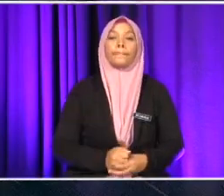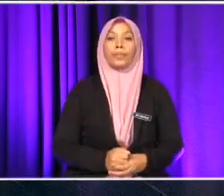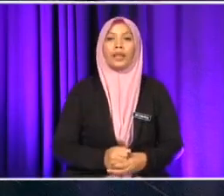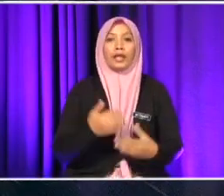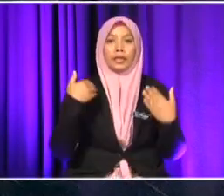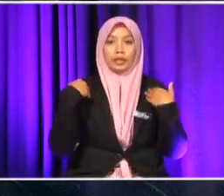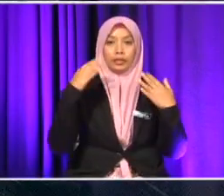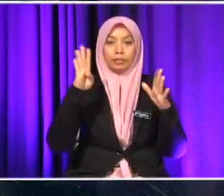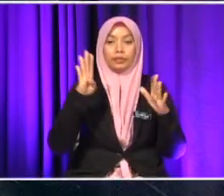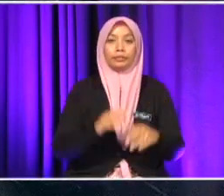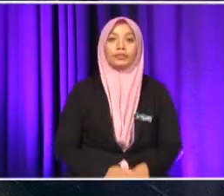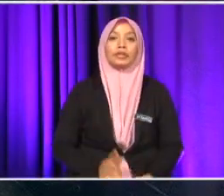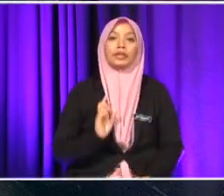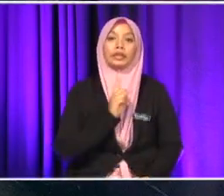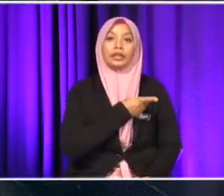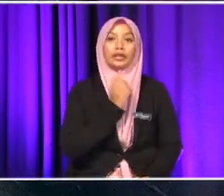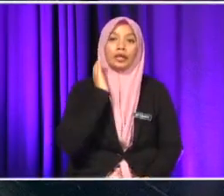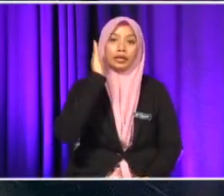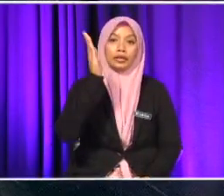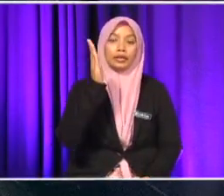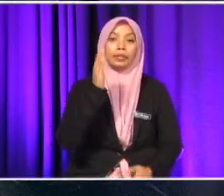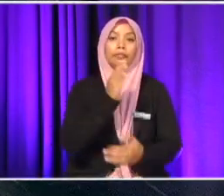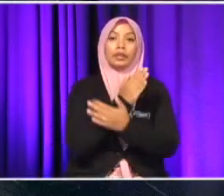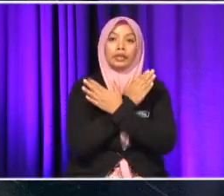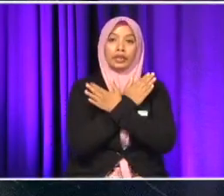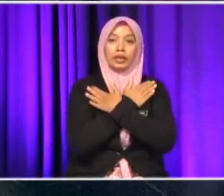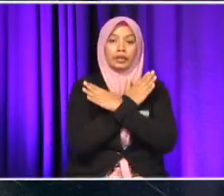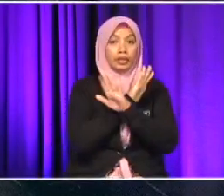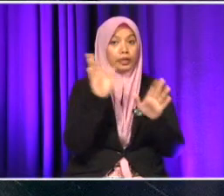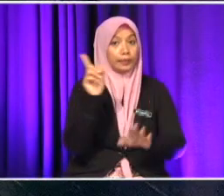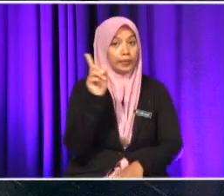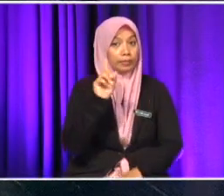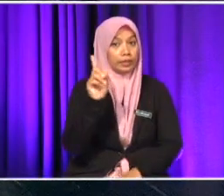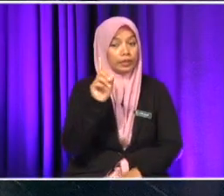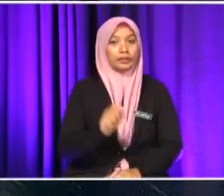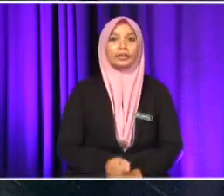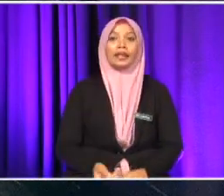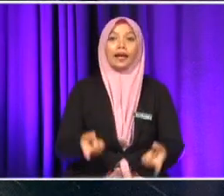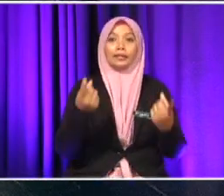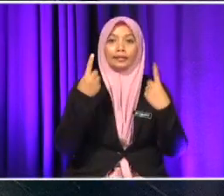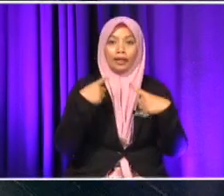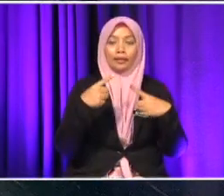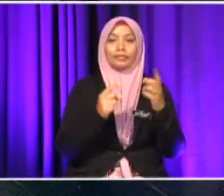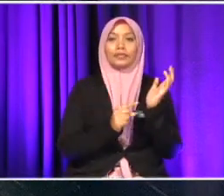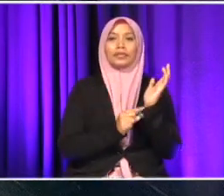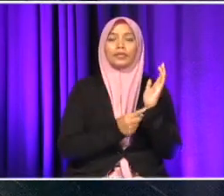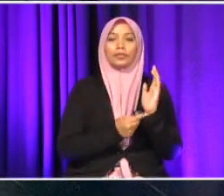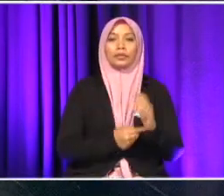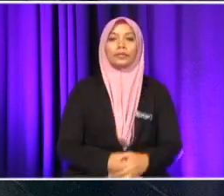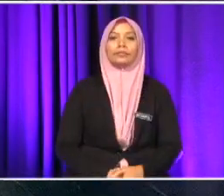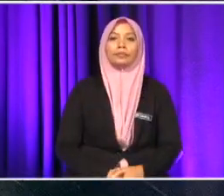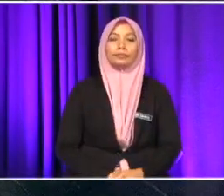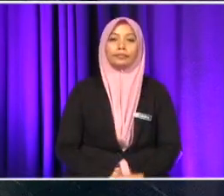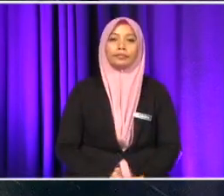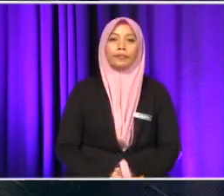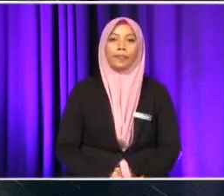baik jadi kita dapat dilihat dulu pada anda semua jangan kemana-mana reservasi yang kita akan kembali lagi yang mancing office kan banyak lagi di